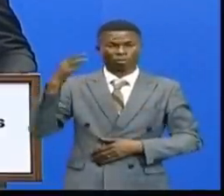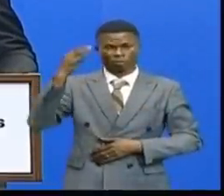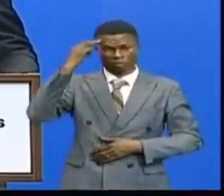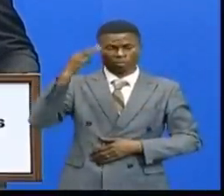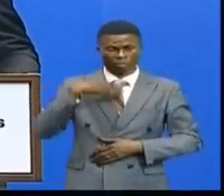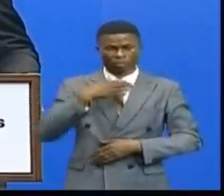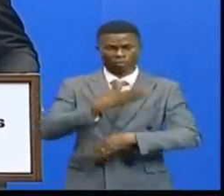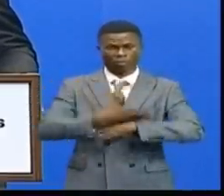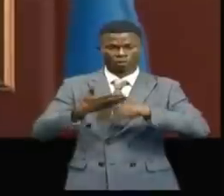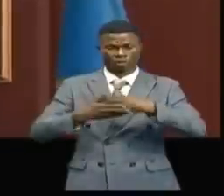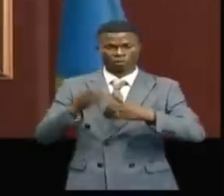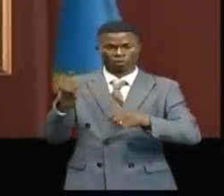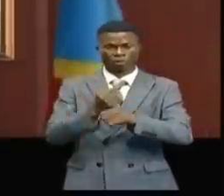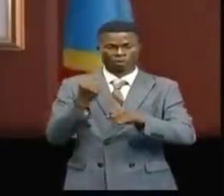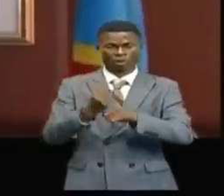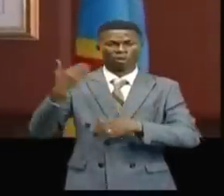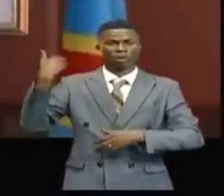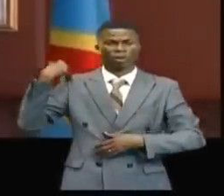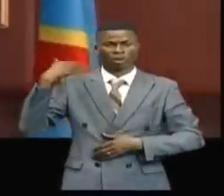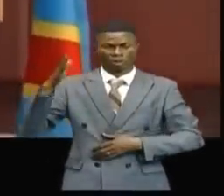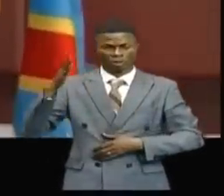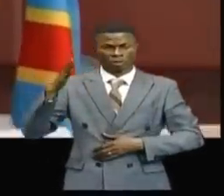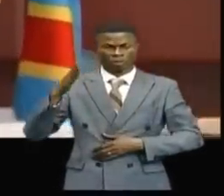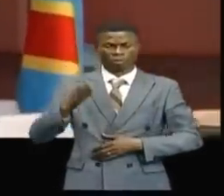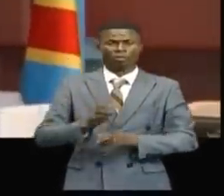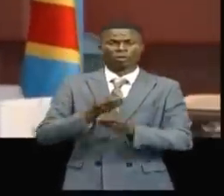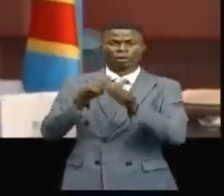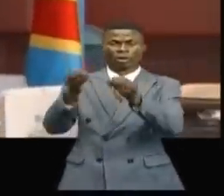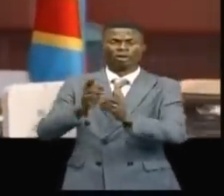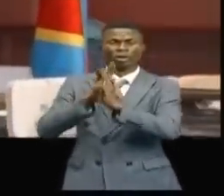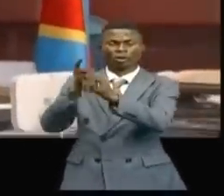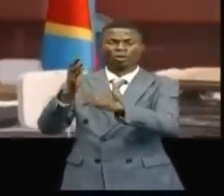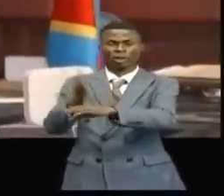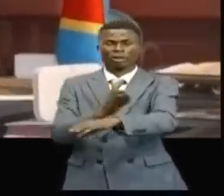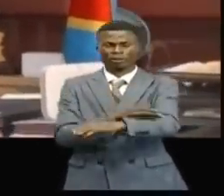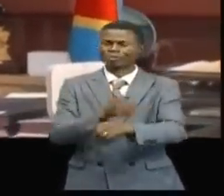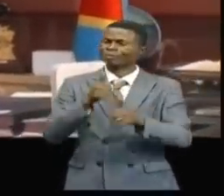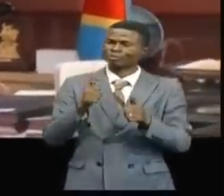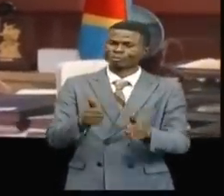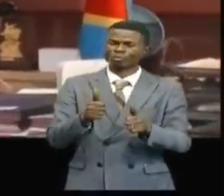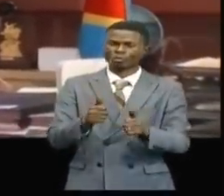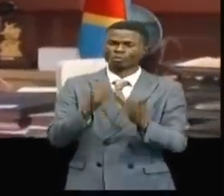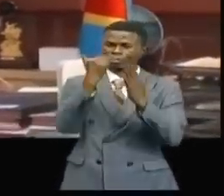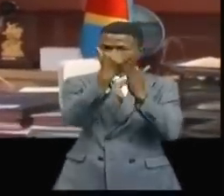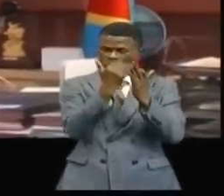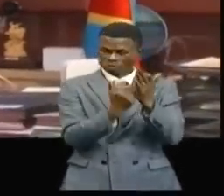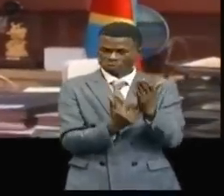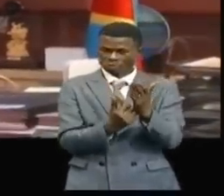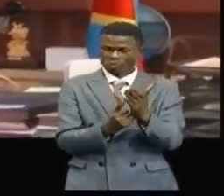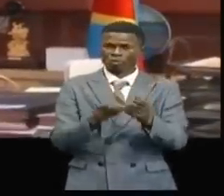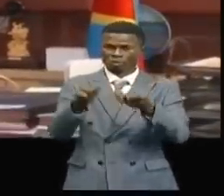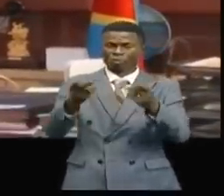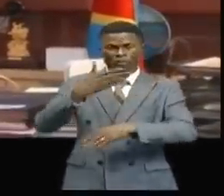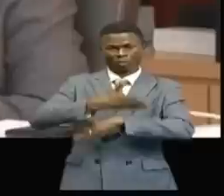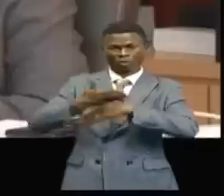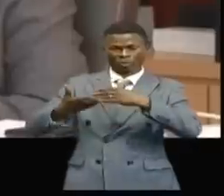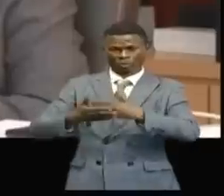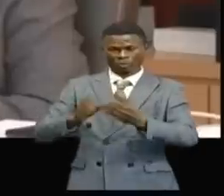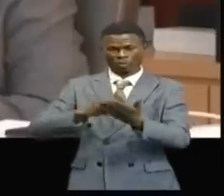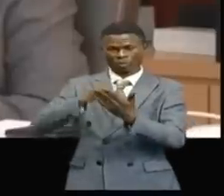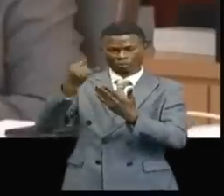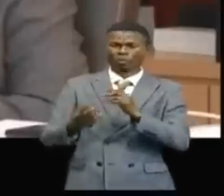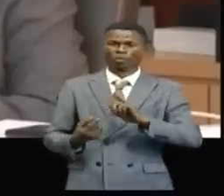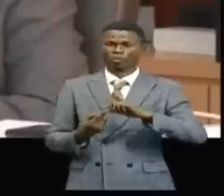des Infrastructures et Travaux publics, a présenté les avancées considérables enregistrées sur les chantiers de projets